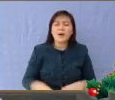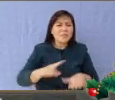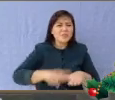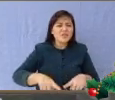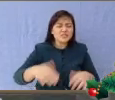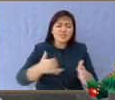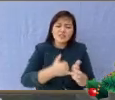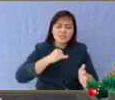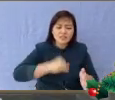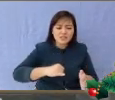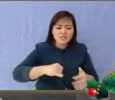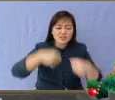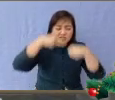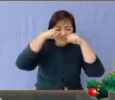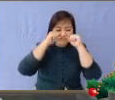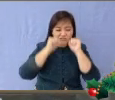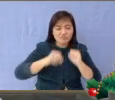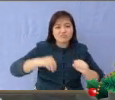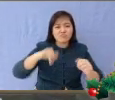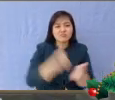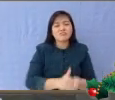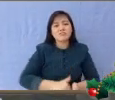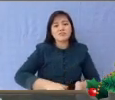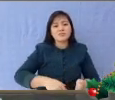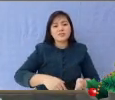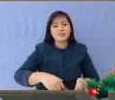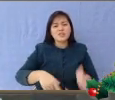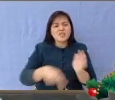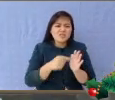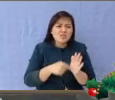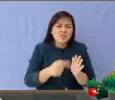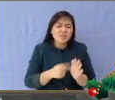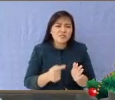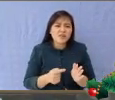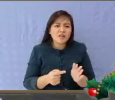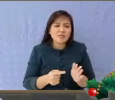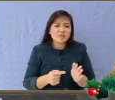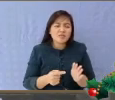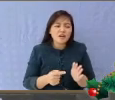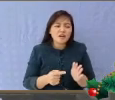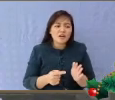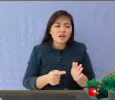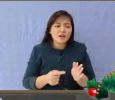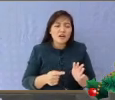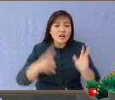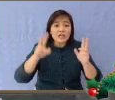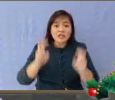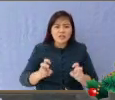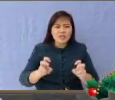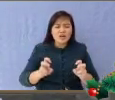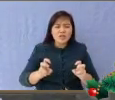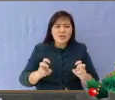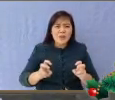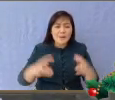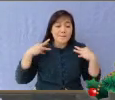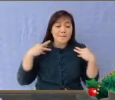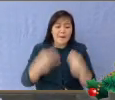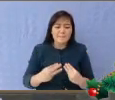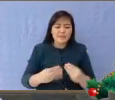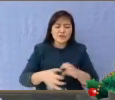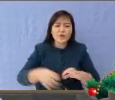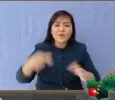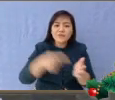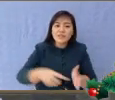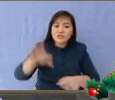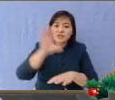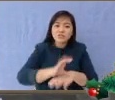Do you understand, mga kapatid? Magaling lang tayong magsabing pananampalataya, pananampalataya pag okay yung ating condition. Magaling